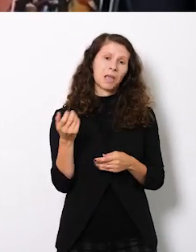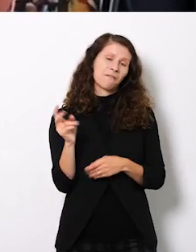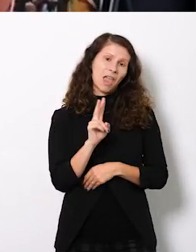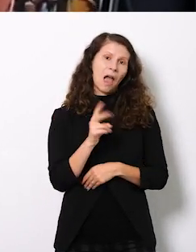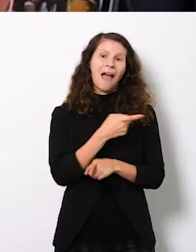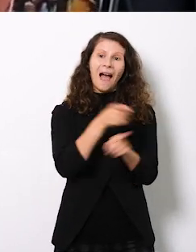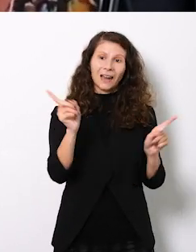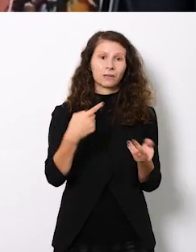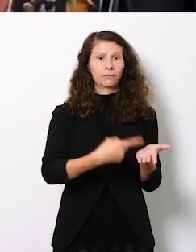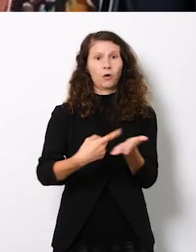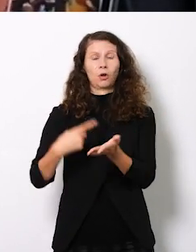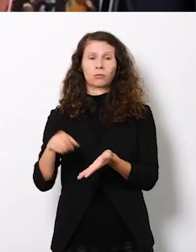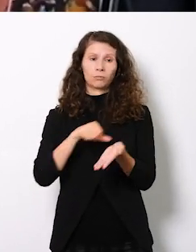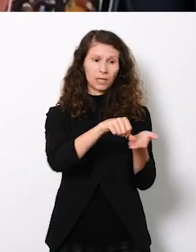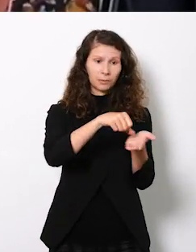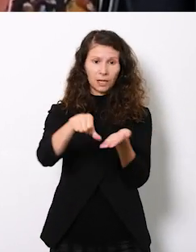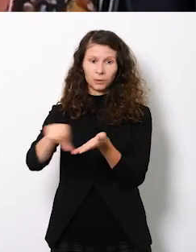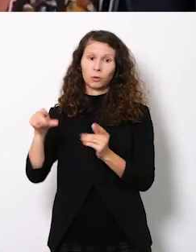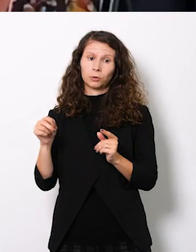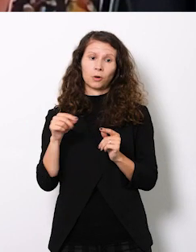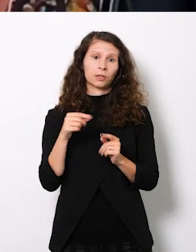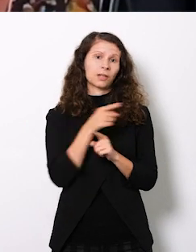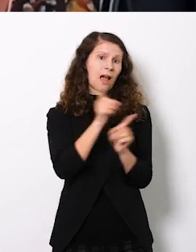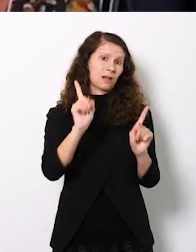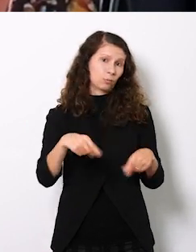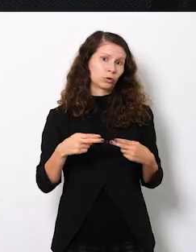Beitragszahler, muss auch allen dann Leistungen auszahlen.